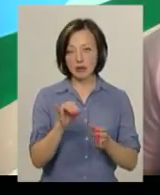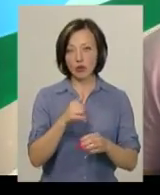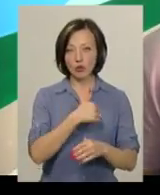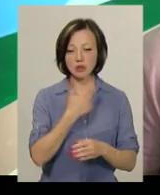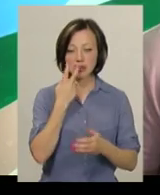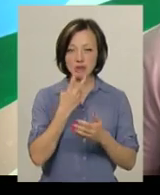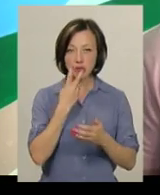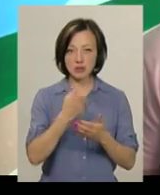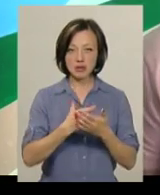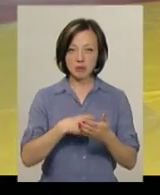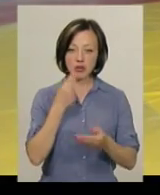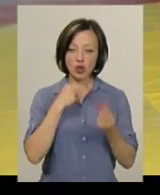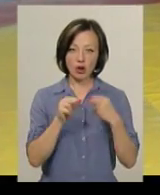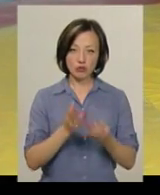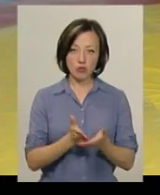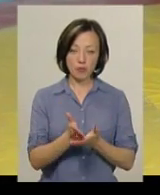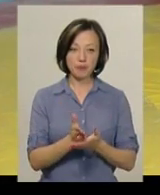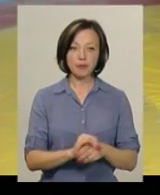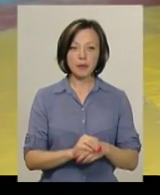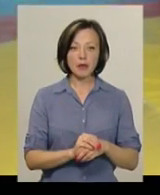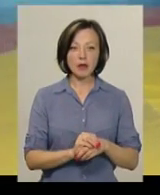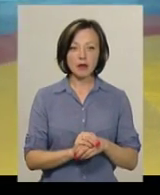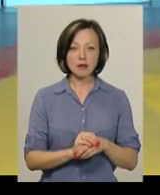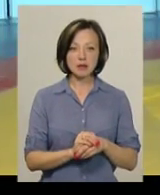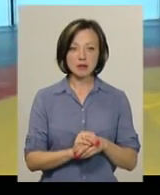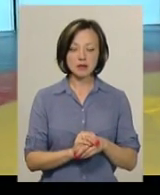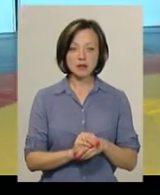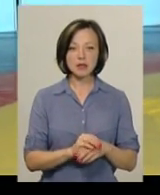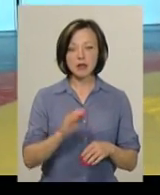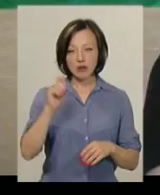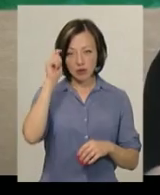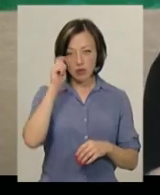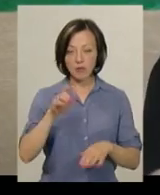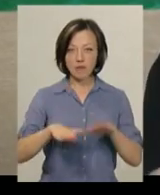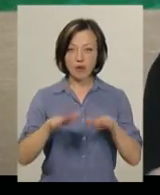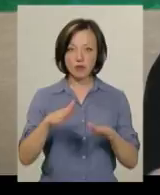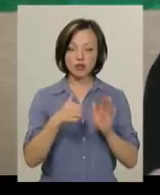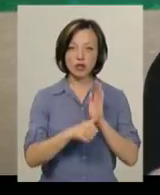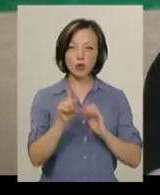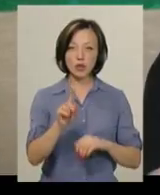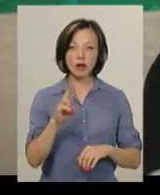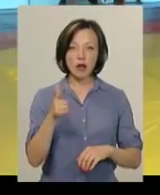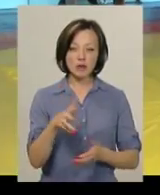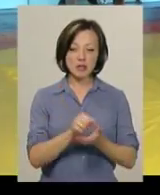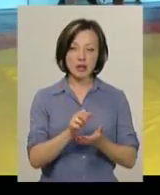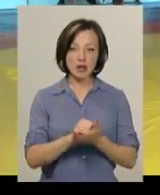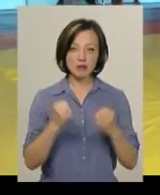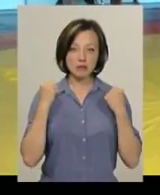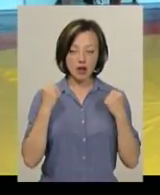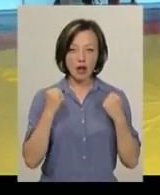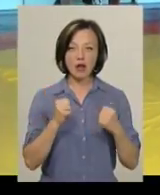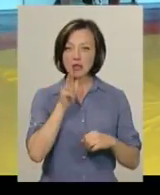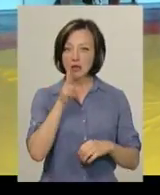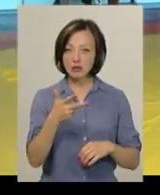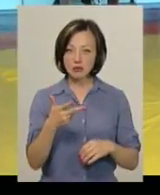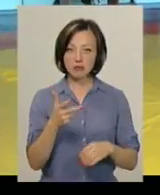себе зарекомендувати з кращої сторони. Ілля Терзій змагається у ваговій категорії 61 кілограм. У заняттях з вільної боротьби він мав 3-річну